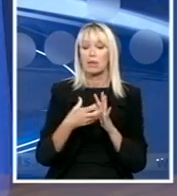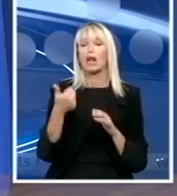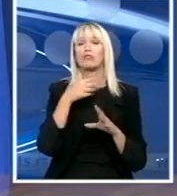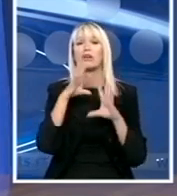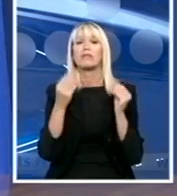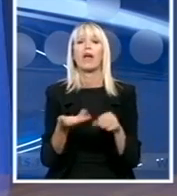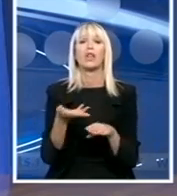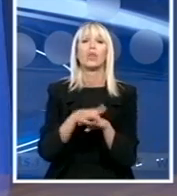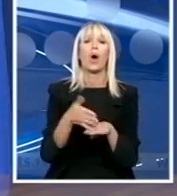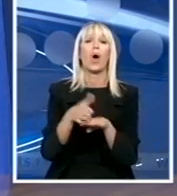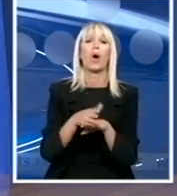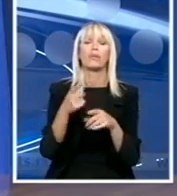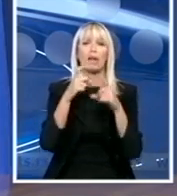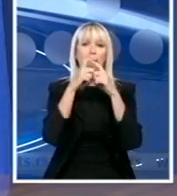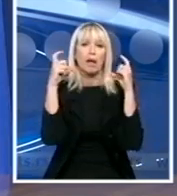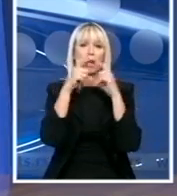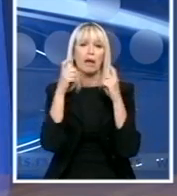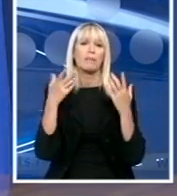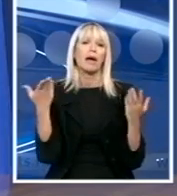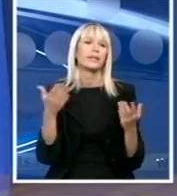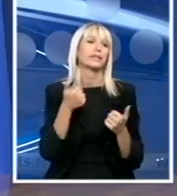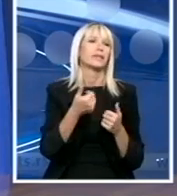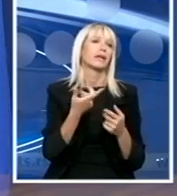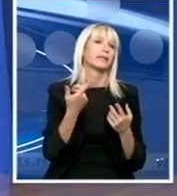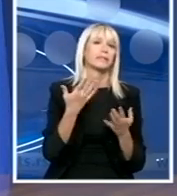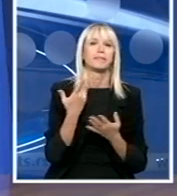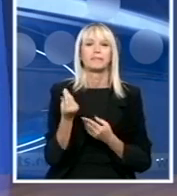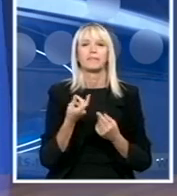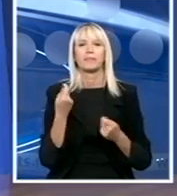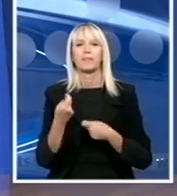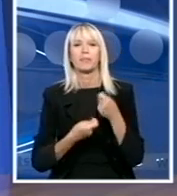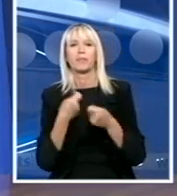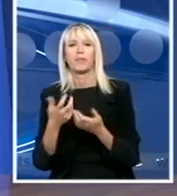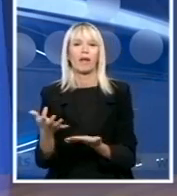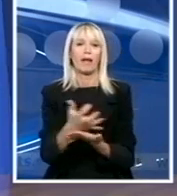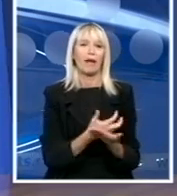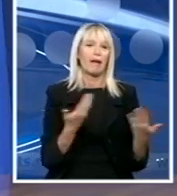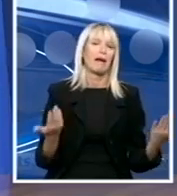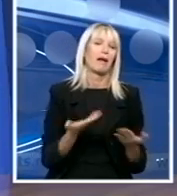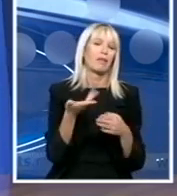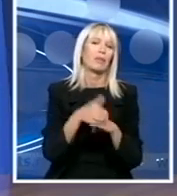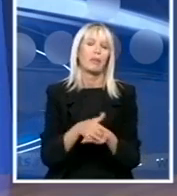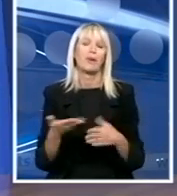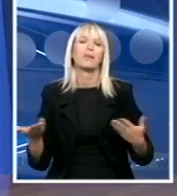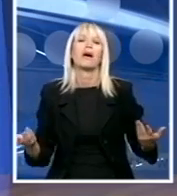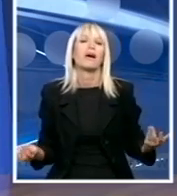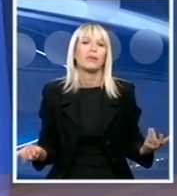koje očigledno postaju poslovni izazov za neke, i razne dodatne priče, su,